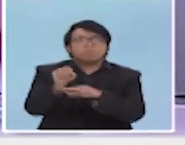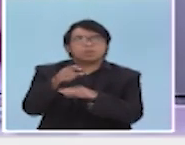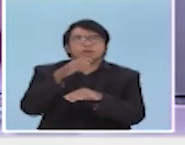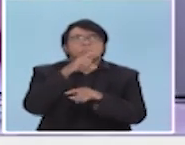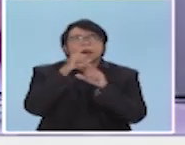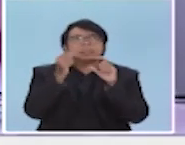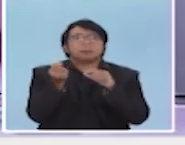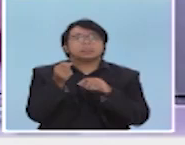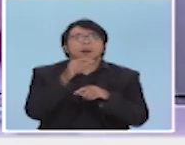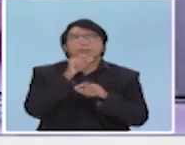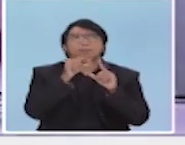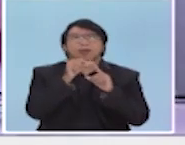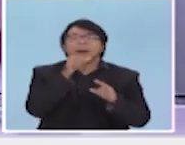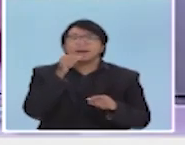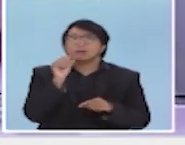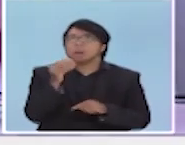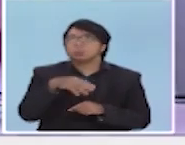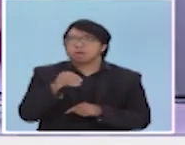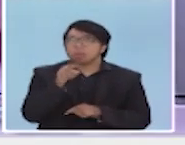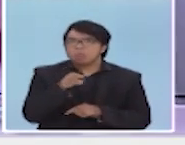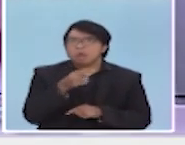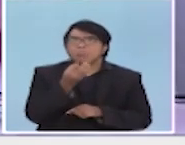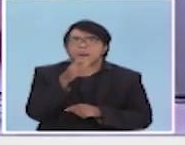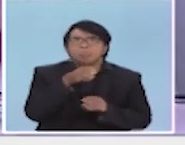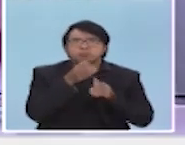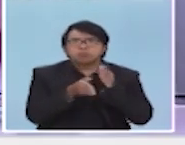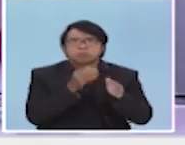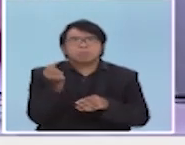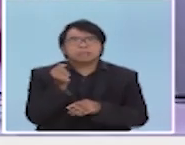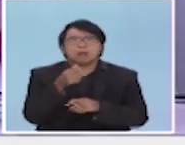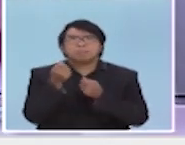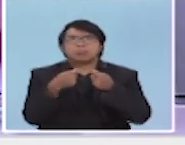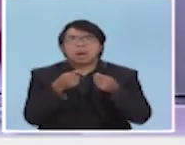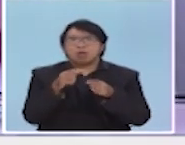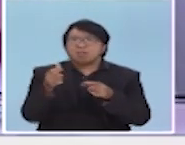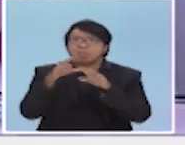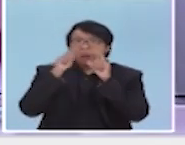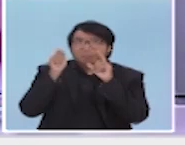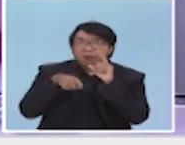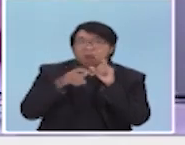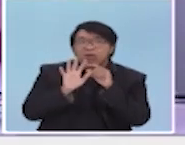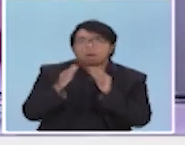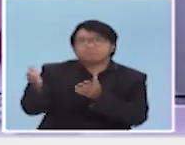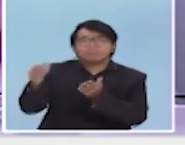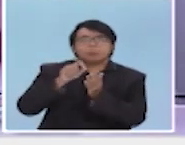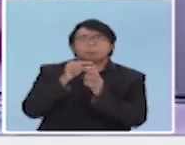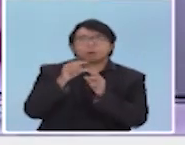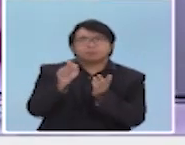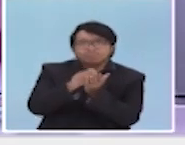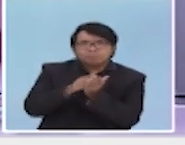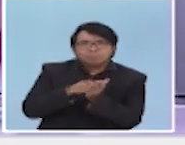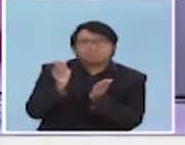Pasar Palmerah, Jakarta Pusat. Sejumlah pengunjung pasar dan pedagang yang kedapatan tidak menggunakan masker didata petugas.